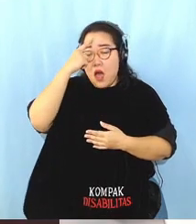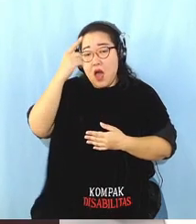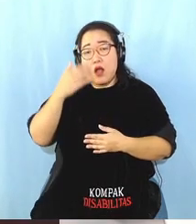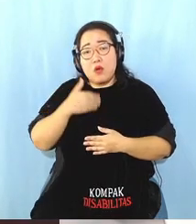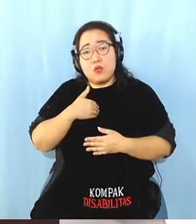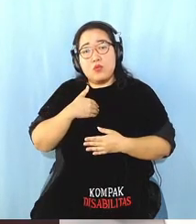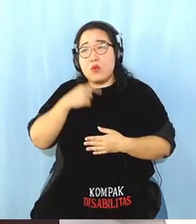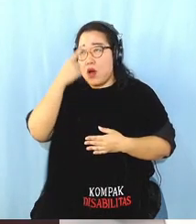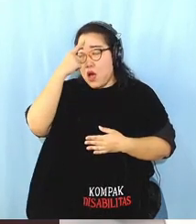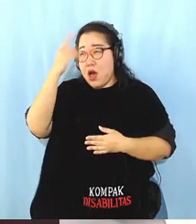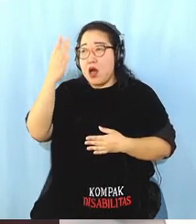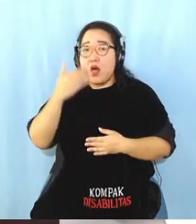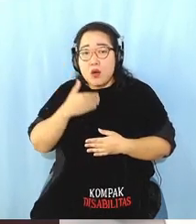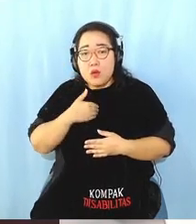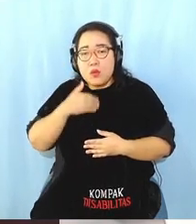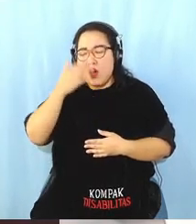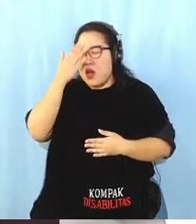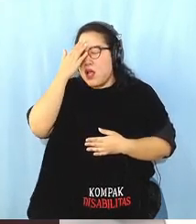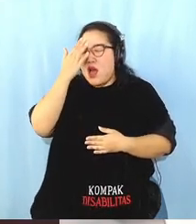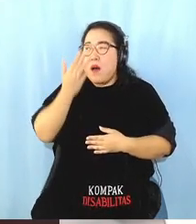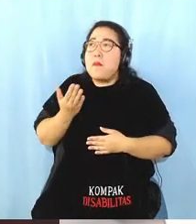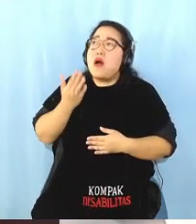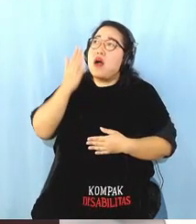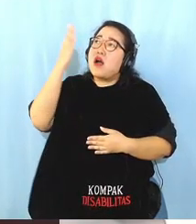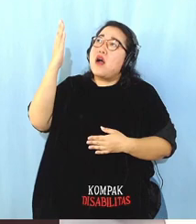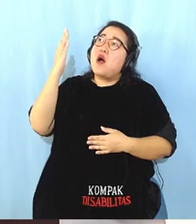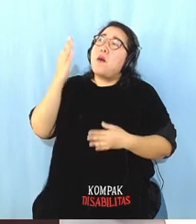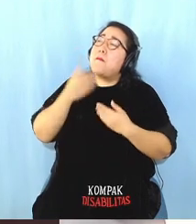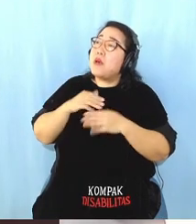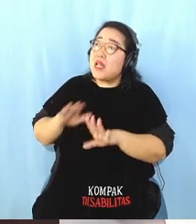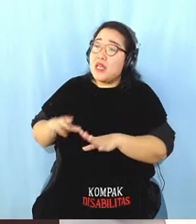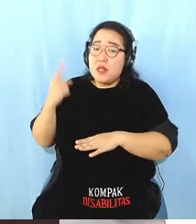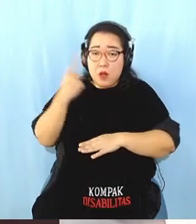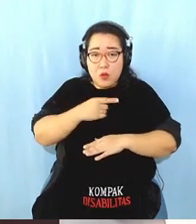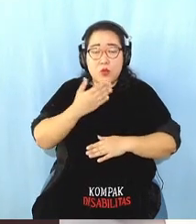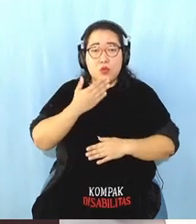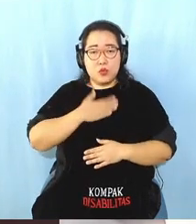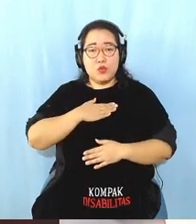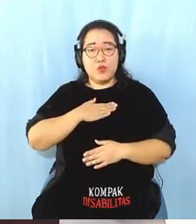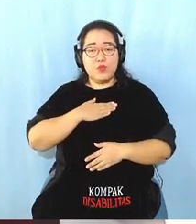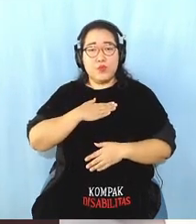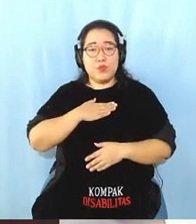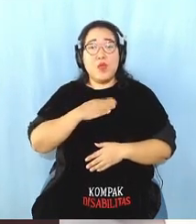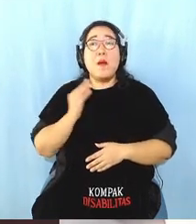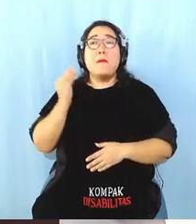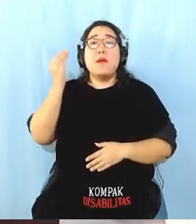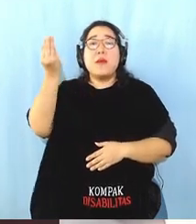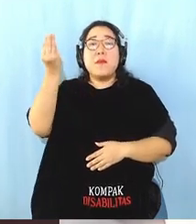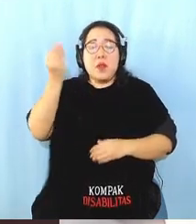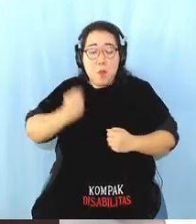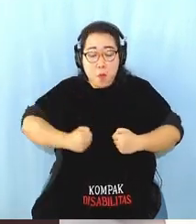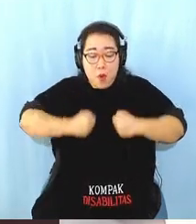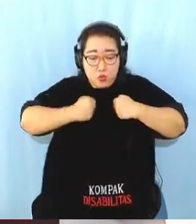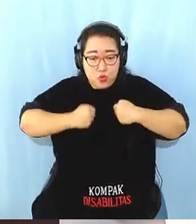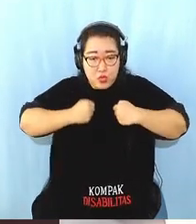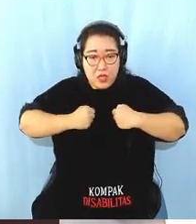Dan sang kepala pasukan mengakui, dia ini pasti